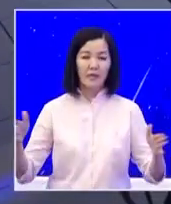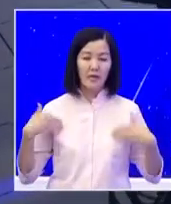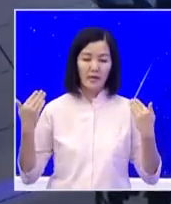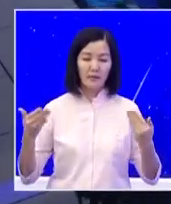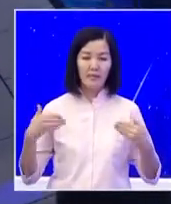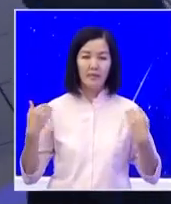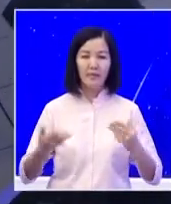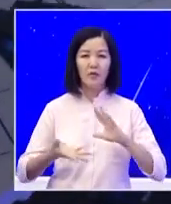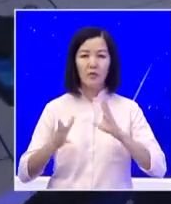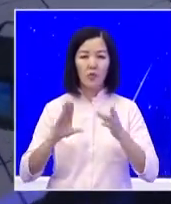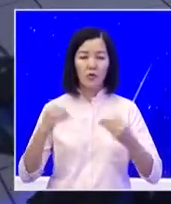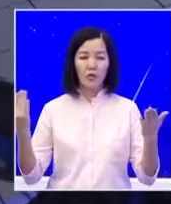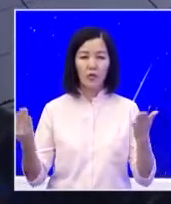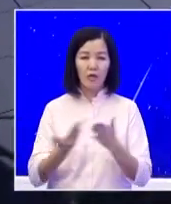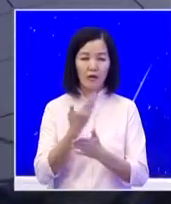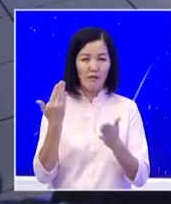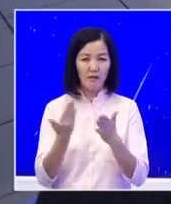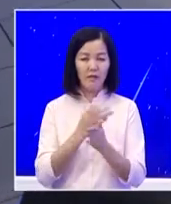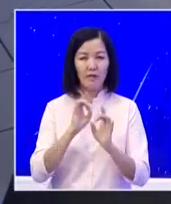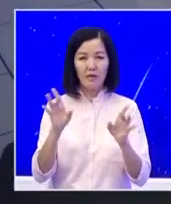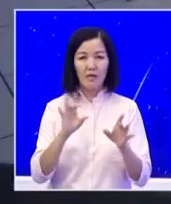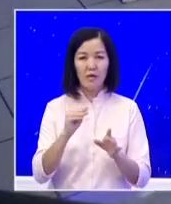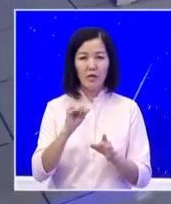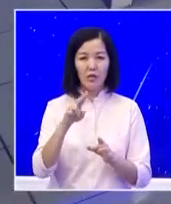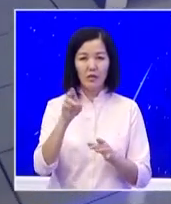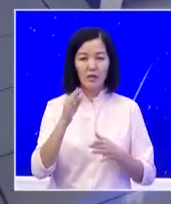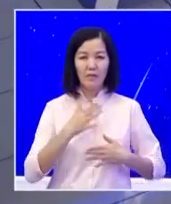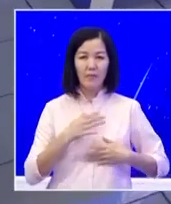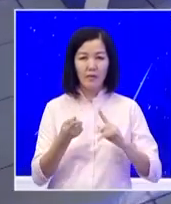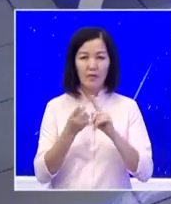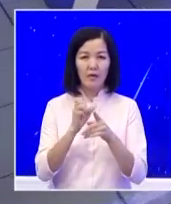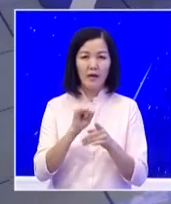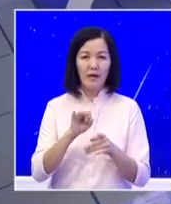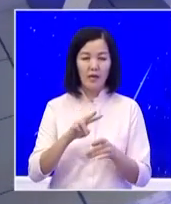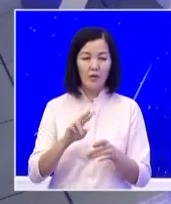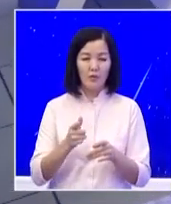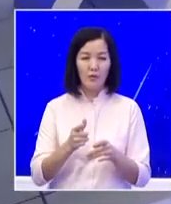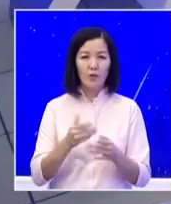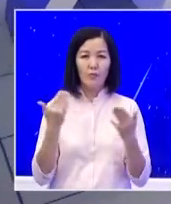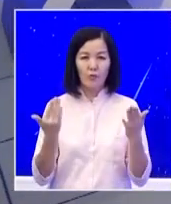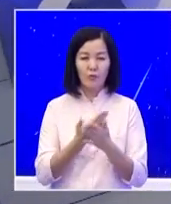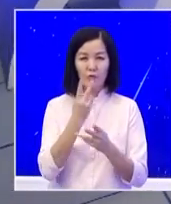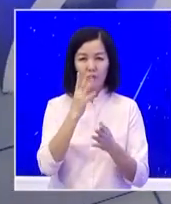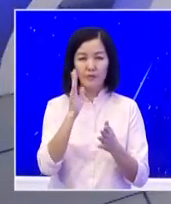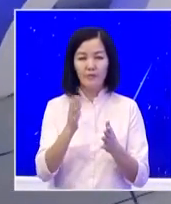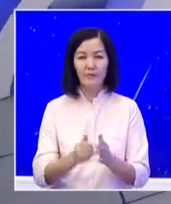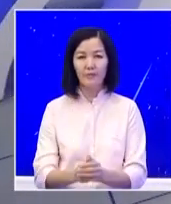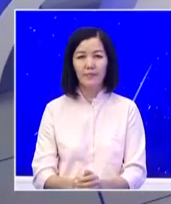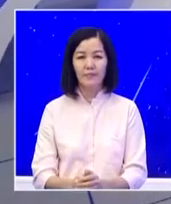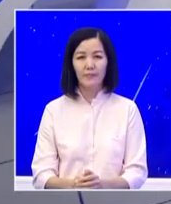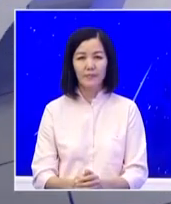Армысыздар, ардақтағайын, жетсу арнасында жаңалықтар, студияда Жадыра Серікқызы, сурдо аудармада Айгүл Жұмашқызы. Алдымен